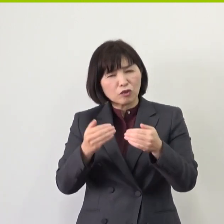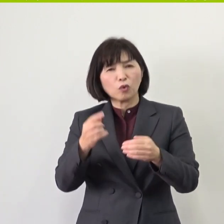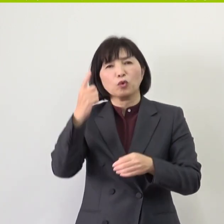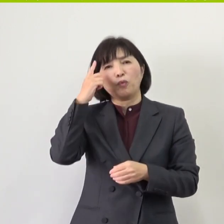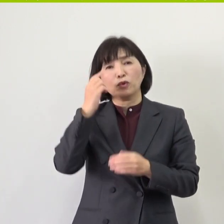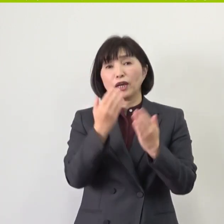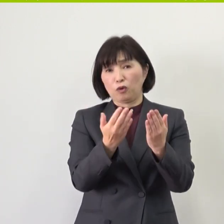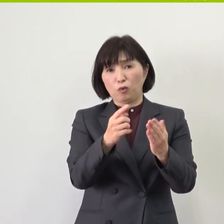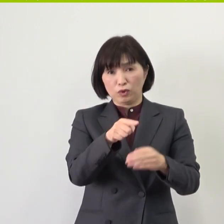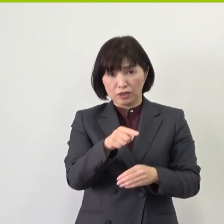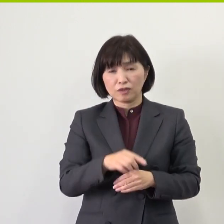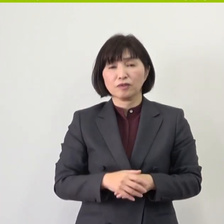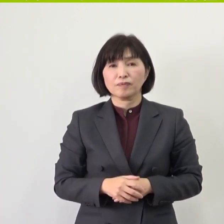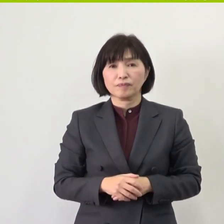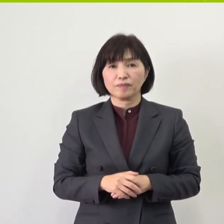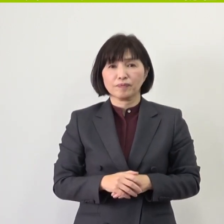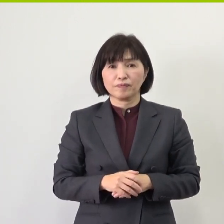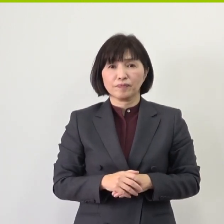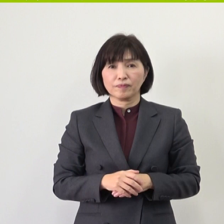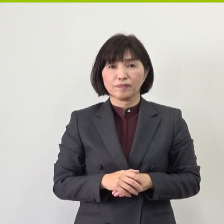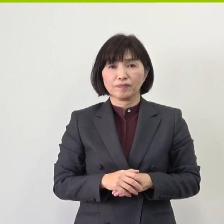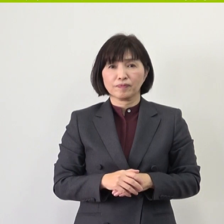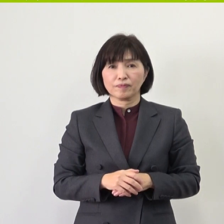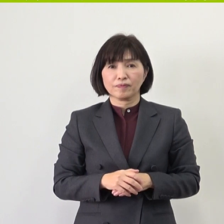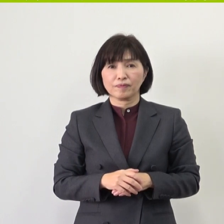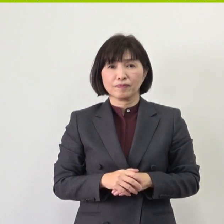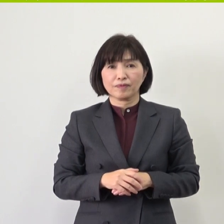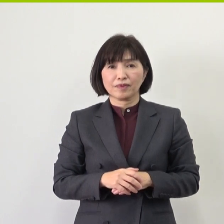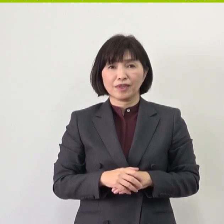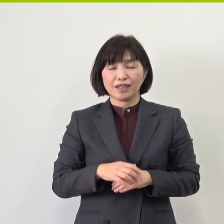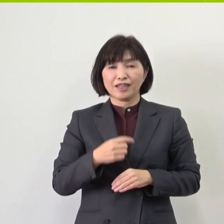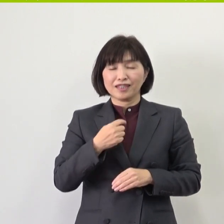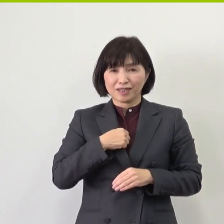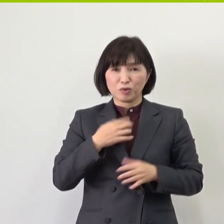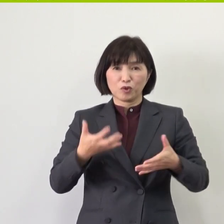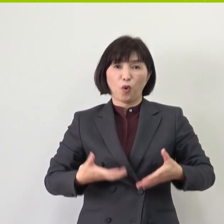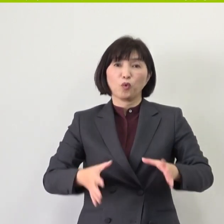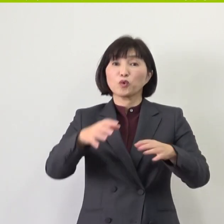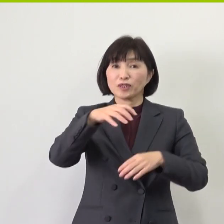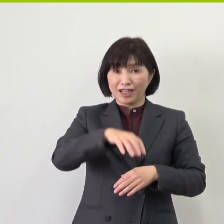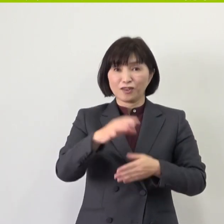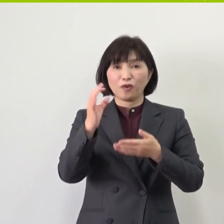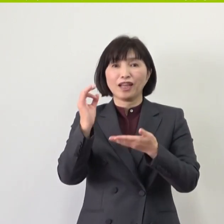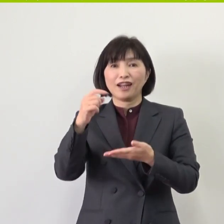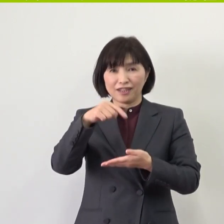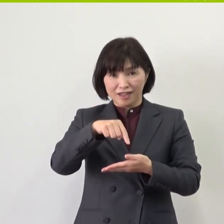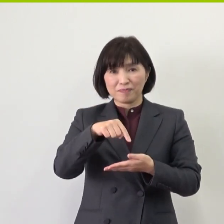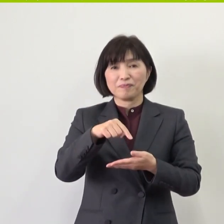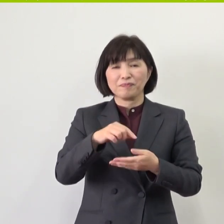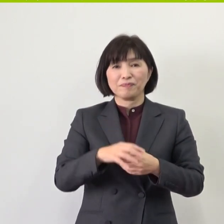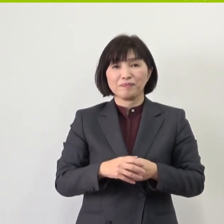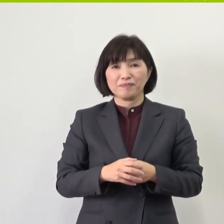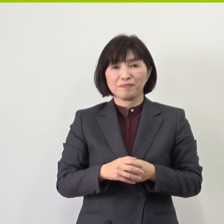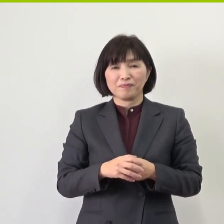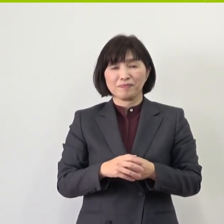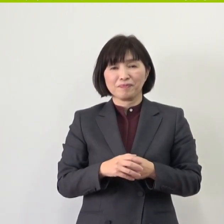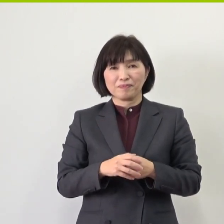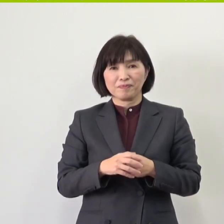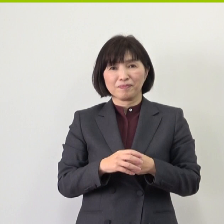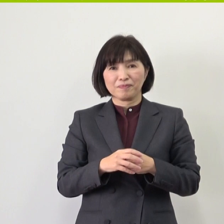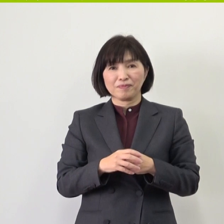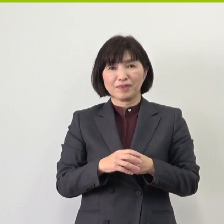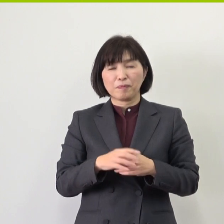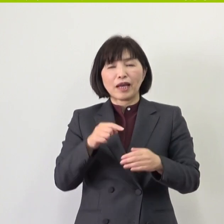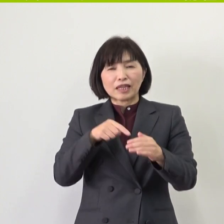ではないかなというふうに思っています。自分のふるさと生まれ育った奈良でですね、この